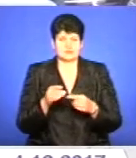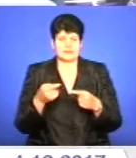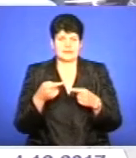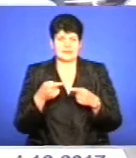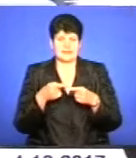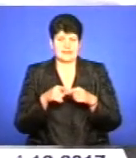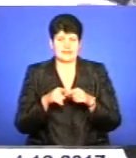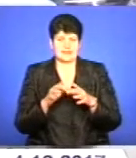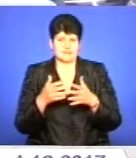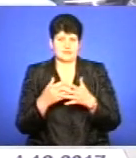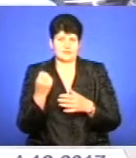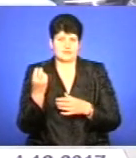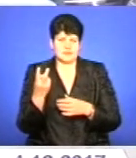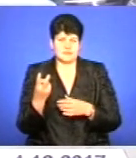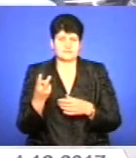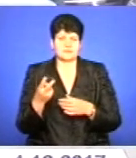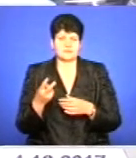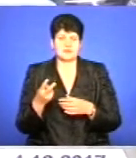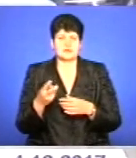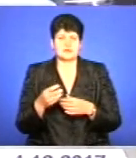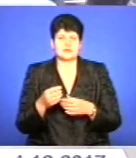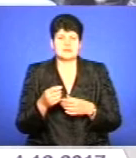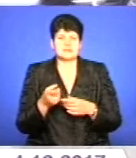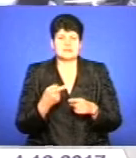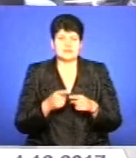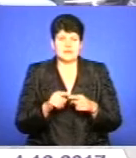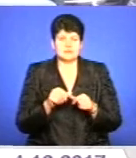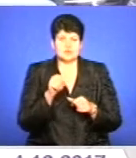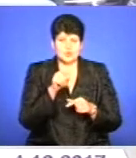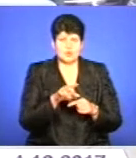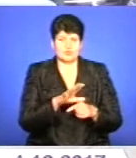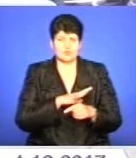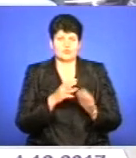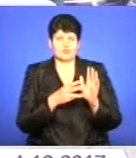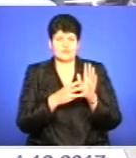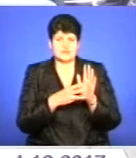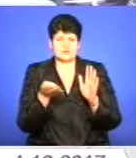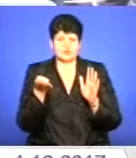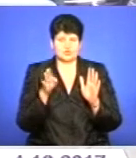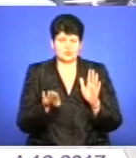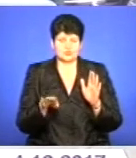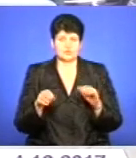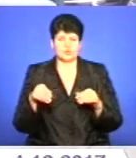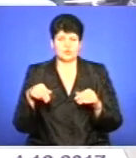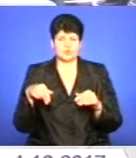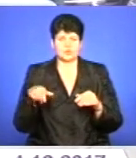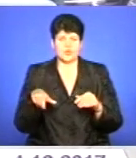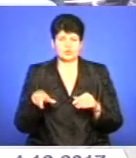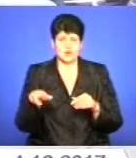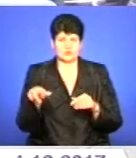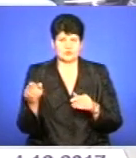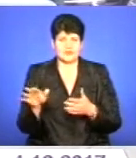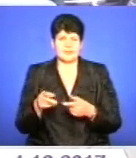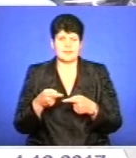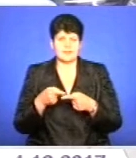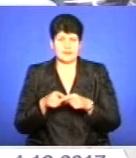саме 12 одиниць було. Це піскоророзкидачі. Крім цього, було 8 одиниць тротуарної техніки, яка виїхала, а